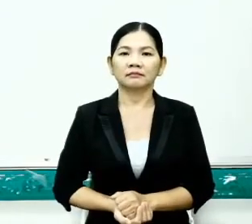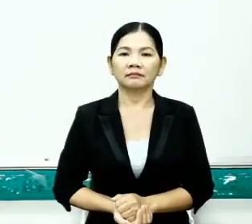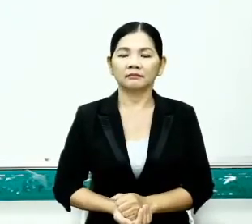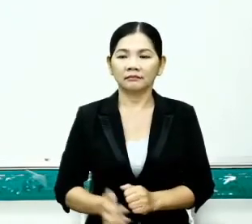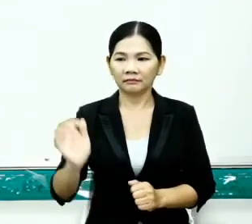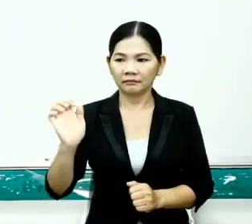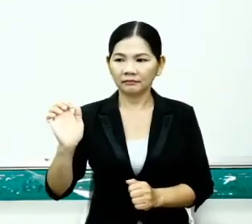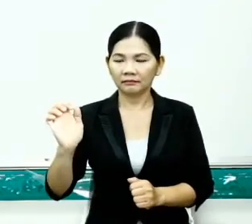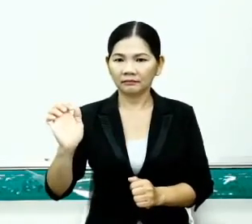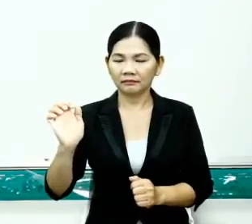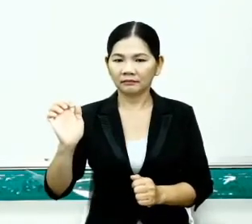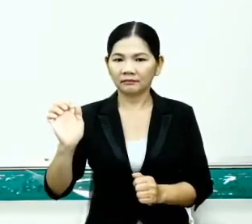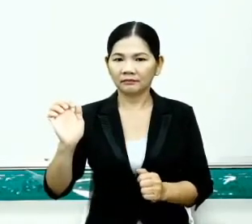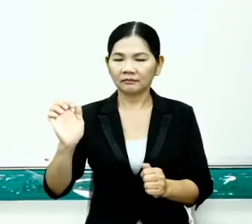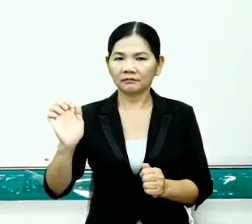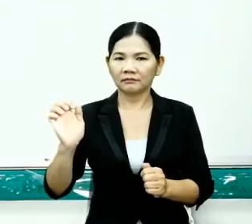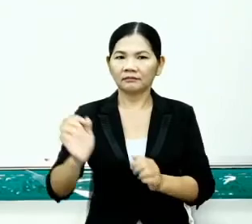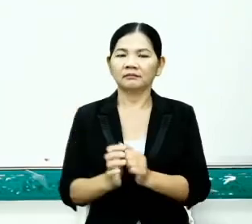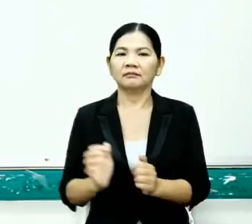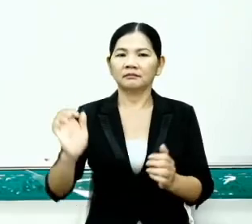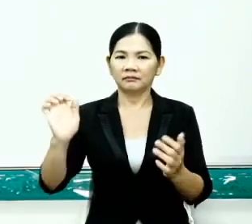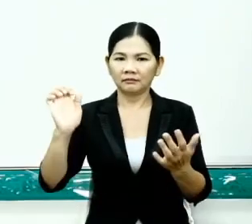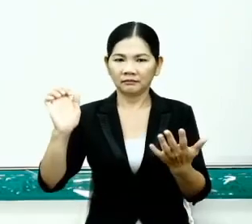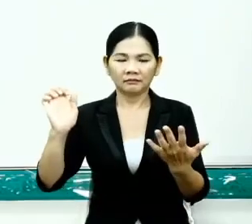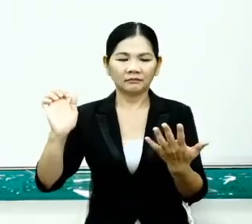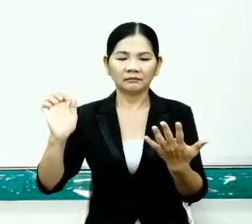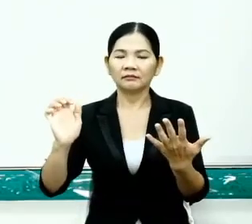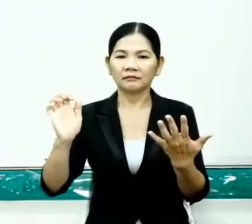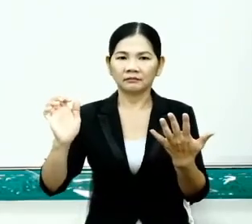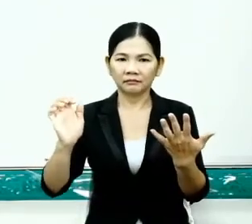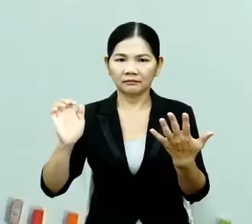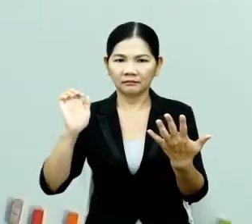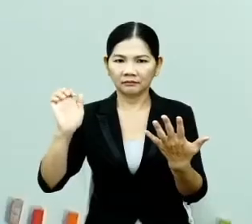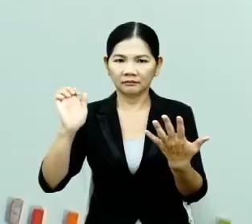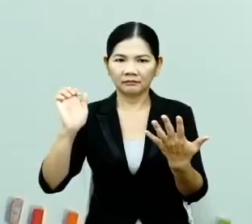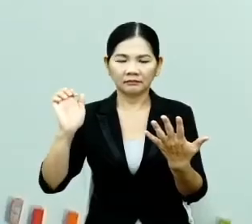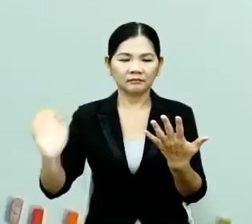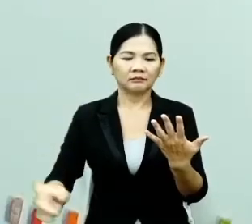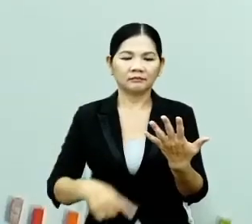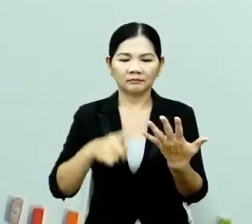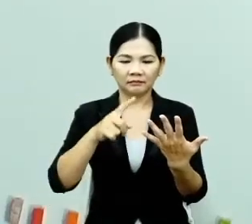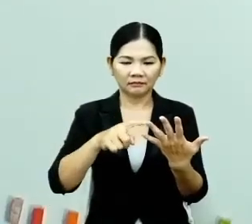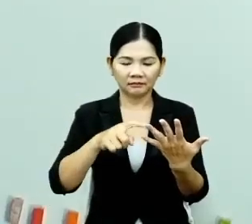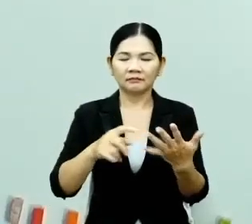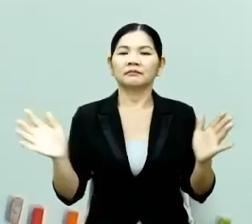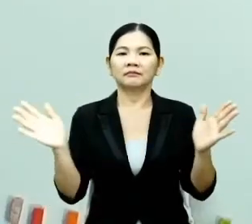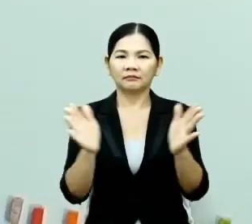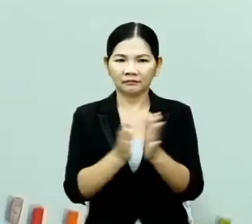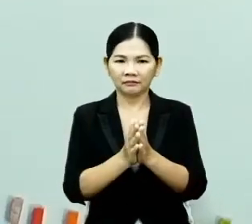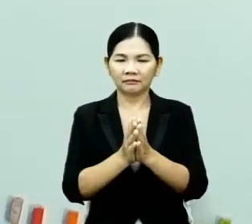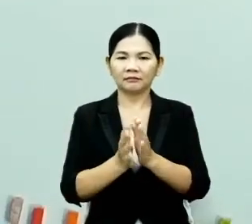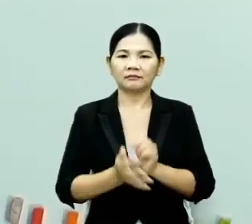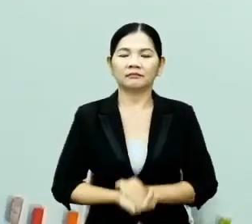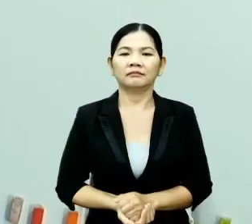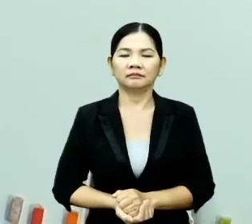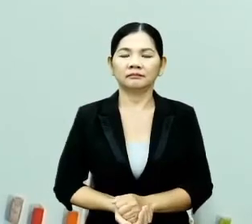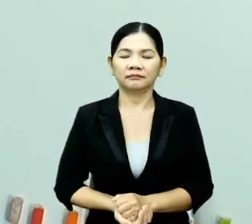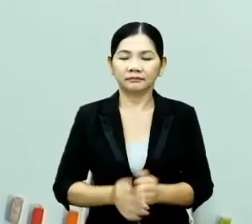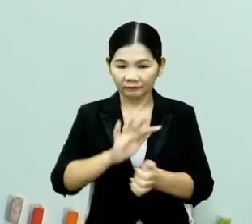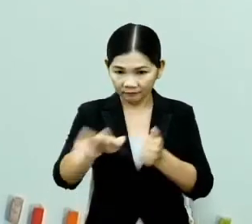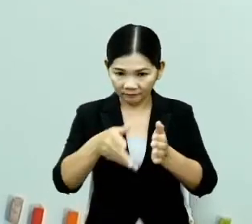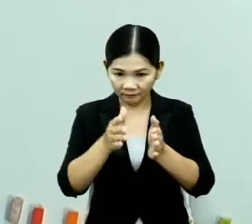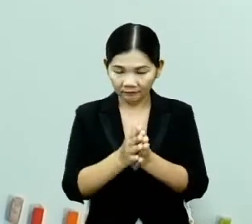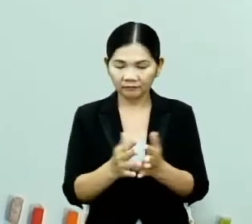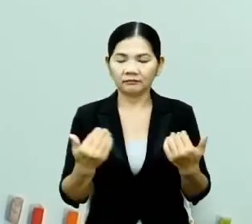ចអៃចៃម្ដងទៀតចអៃចៃអរគុ